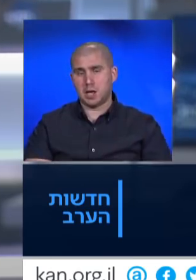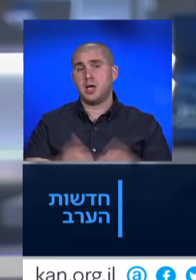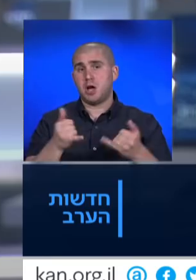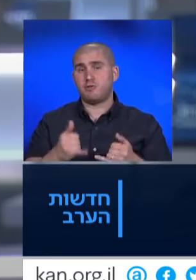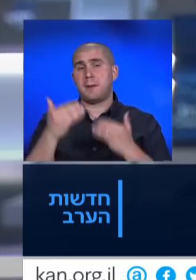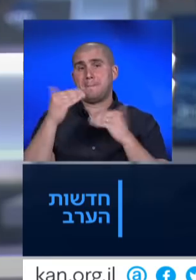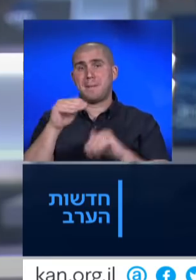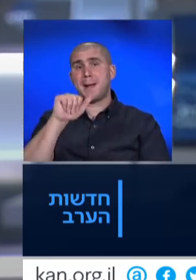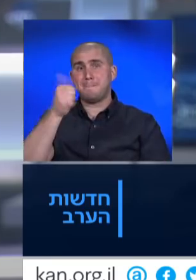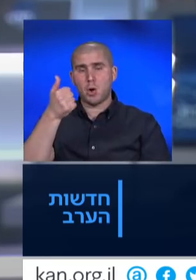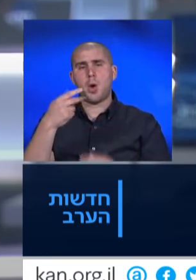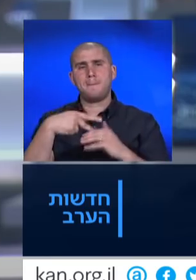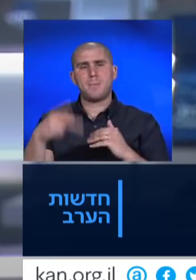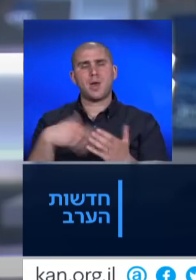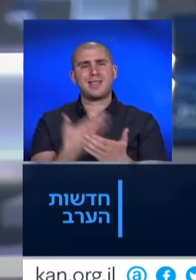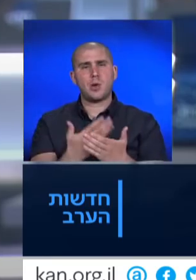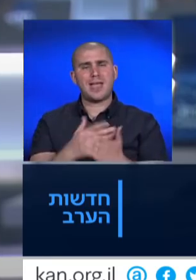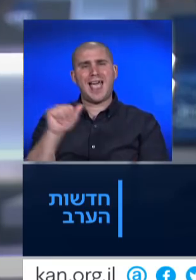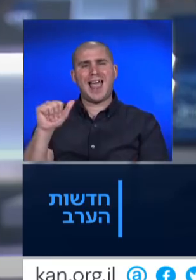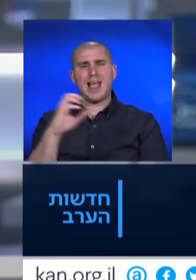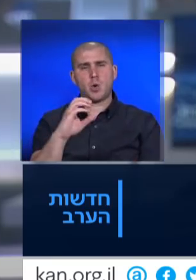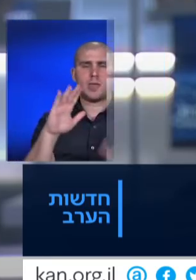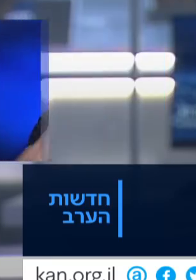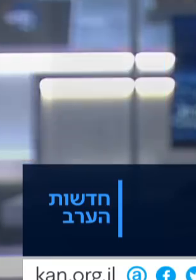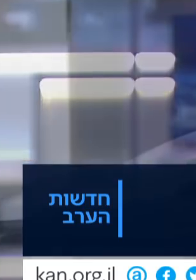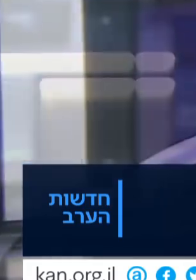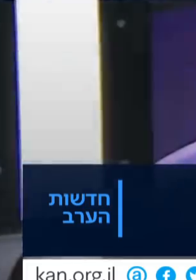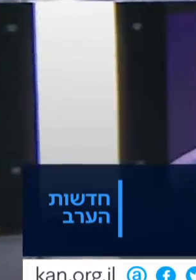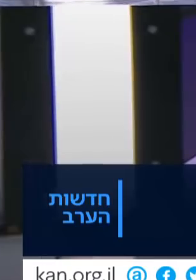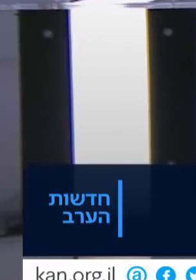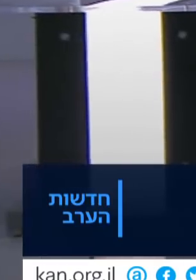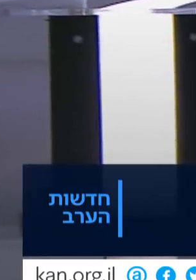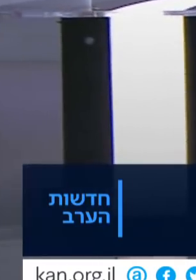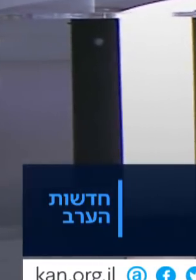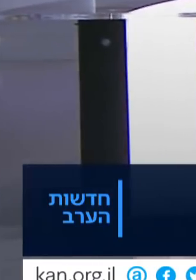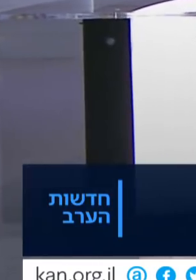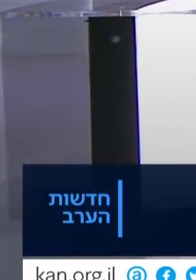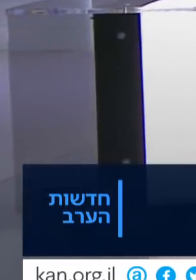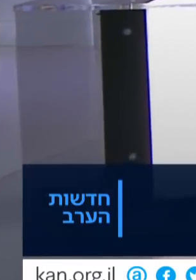בפרויקט התיעודי על אלי כהן. ערב נעים שיהיה לכם, להתראות.